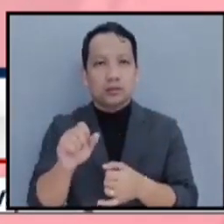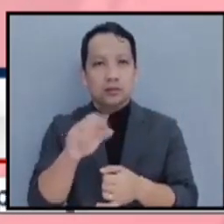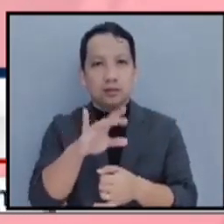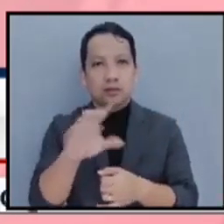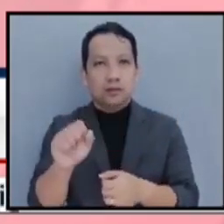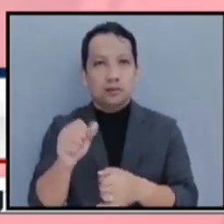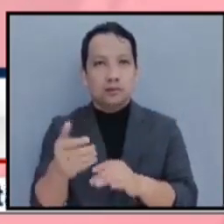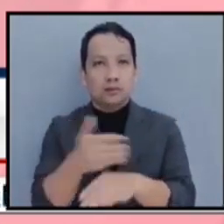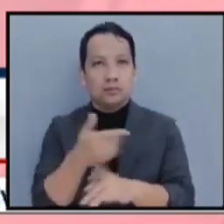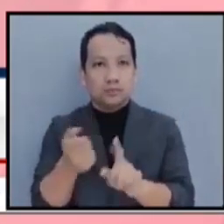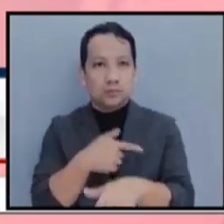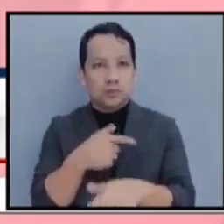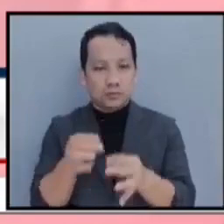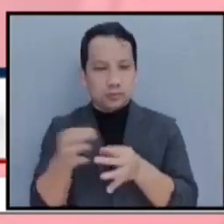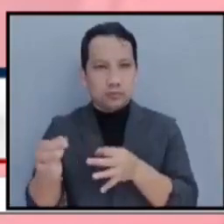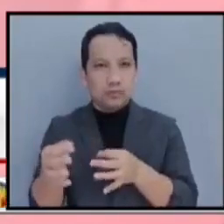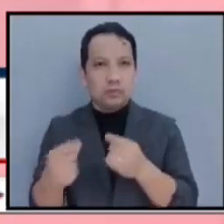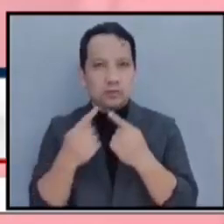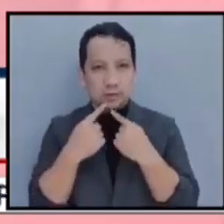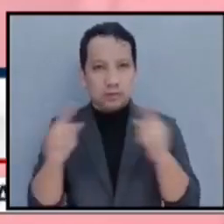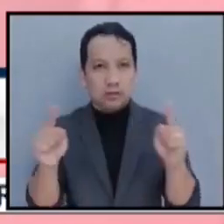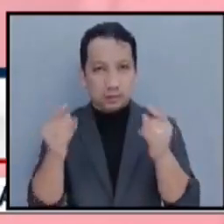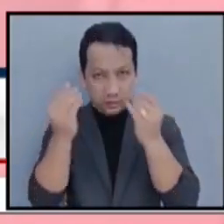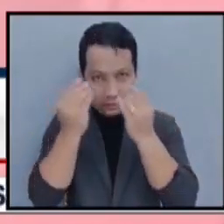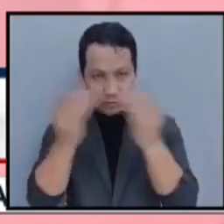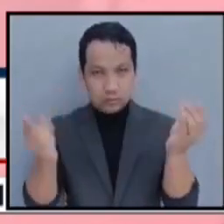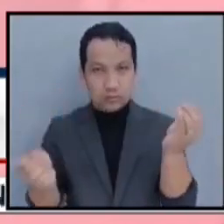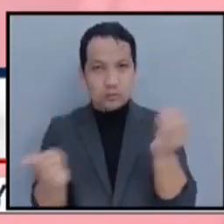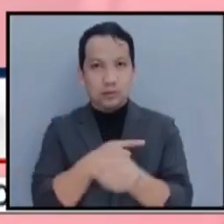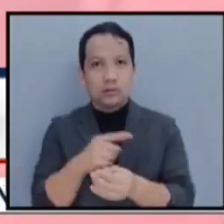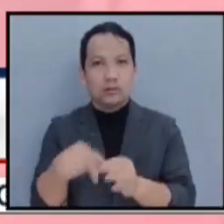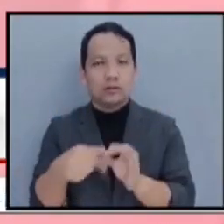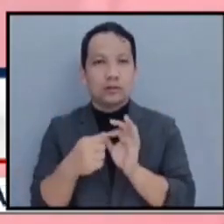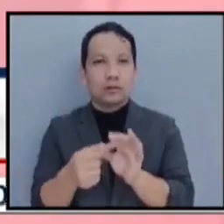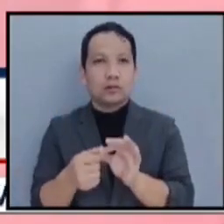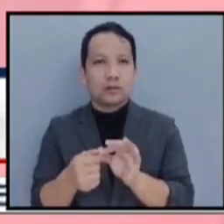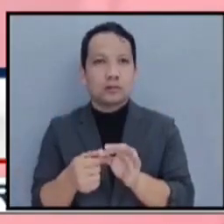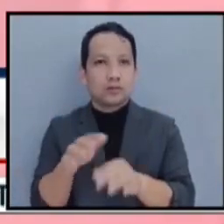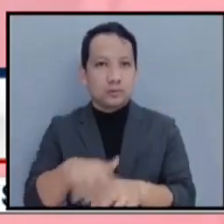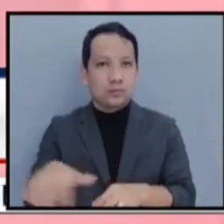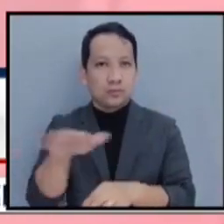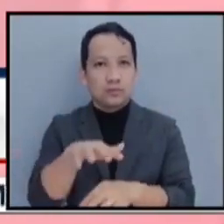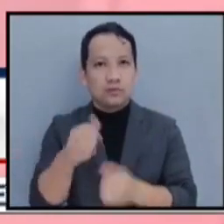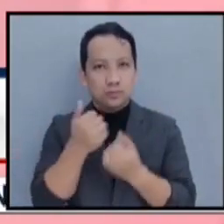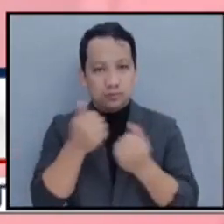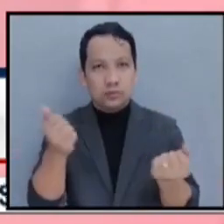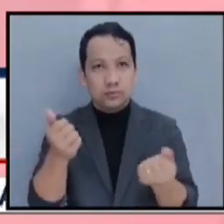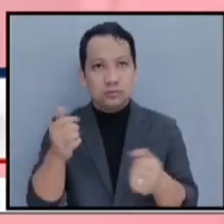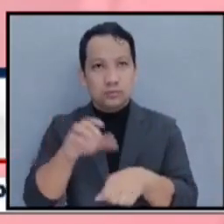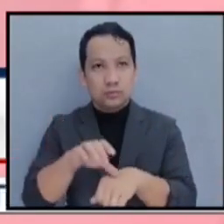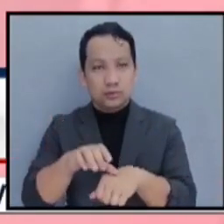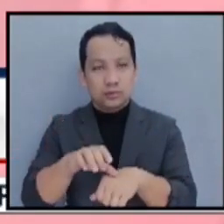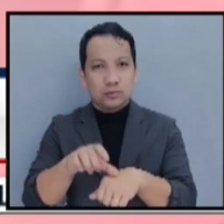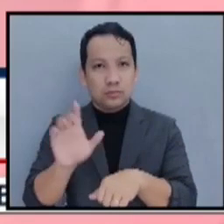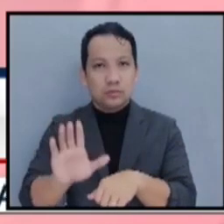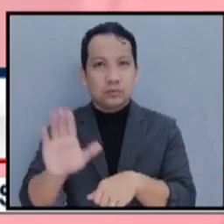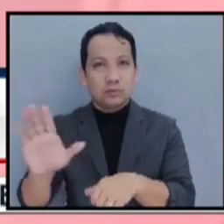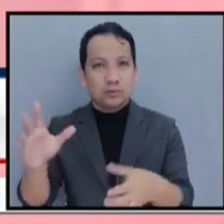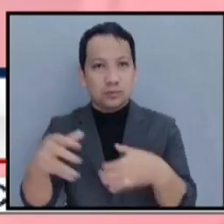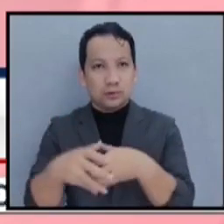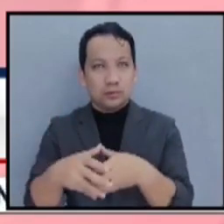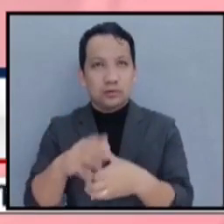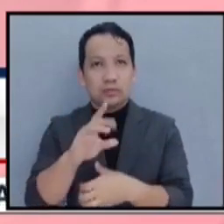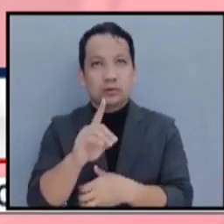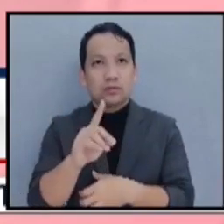nasuspindi. Inanunsyo ang pagtanggal kay Aklon sa lahat ng simbahan at mga kapilya na sakop ng Diocese